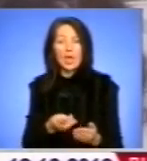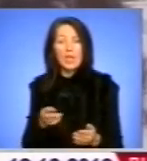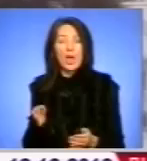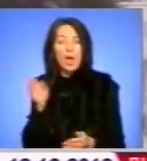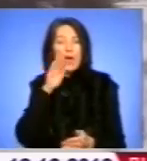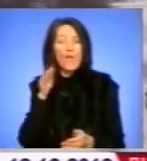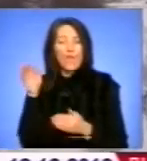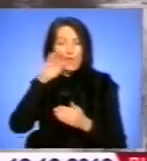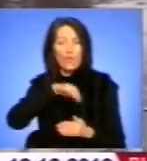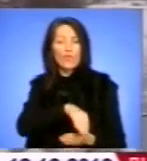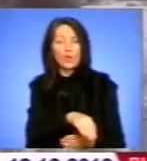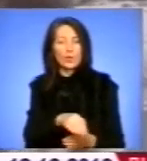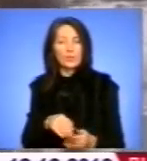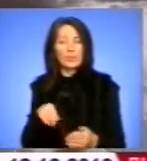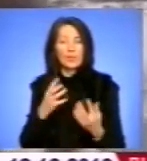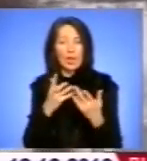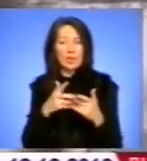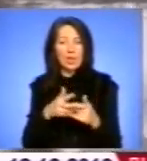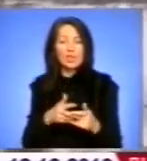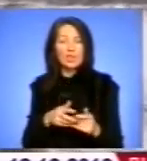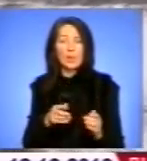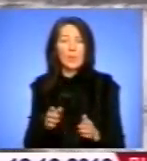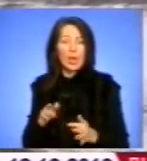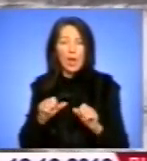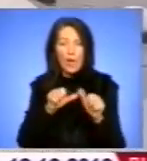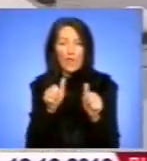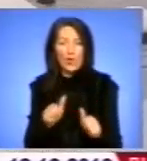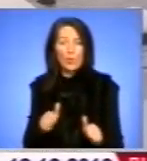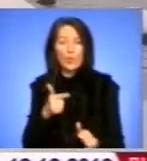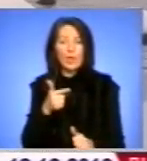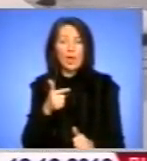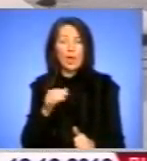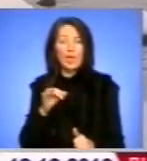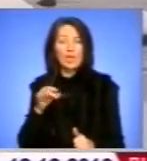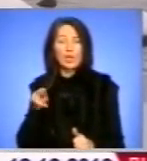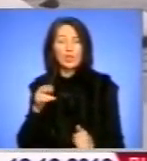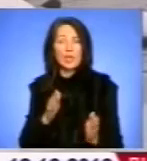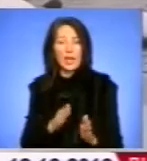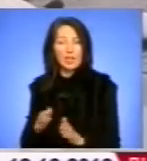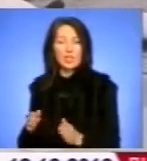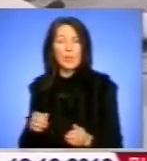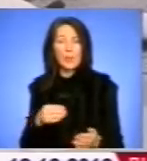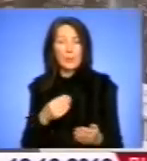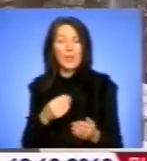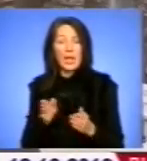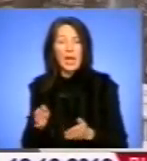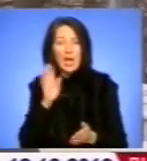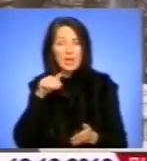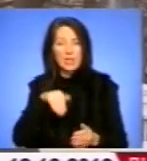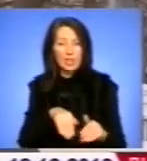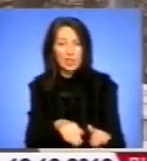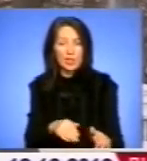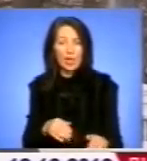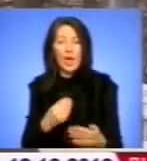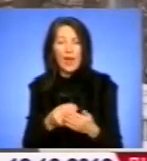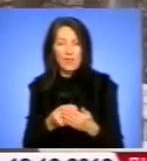формі регулюючої ємності, яка формує гідрологічний режим річки. Вартість приладу – майже 20 тисяч доларів. Цю суму